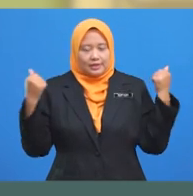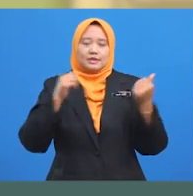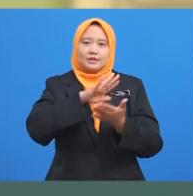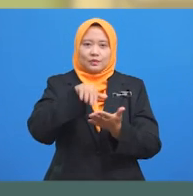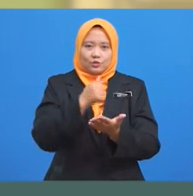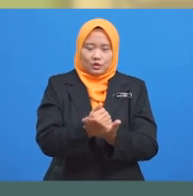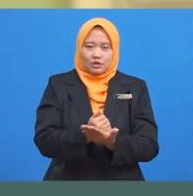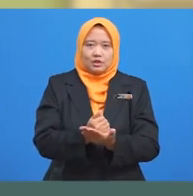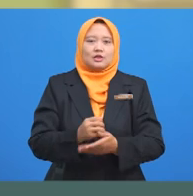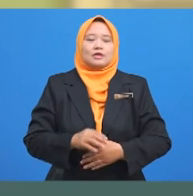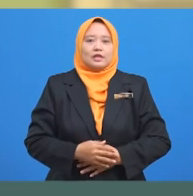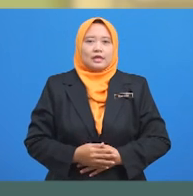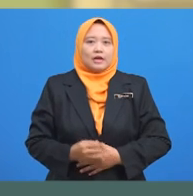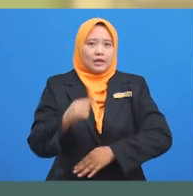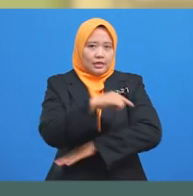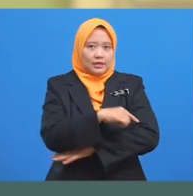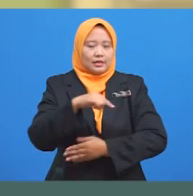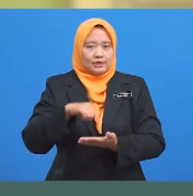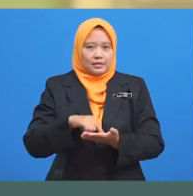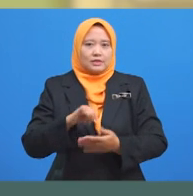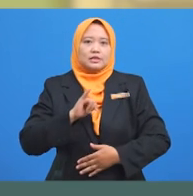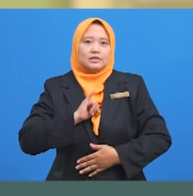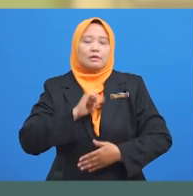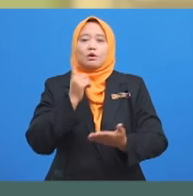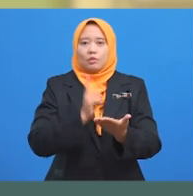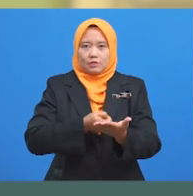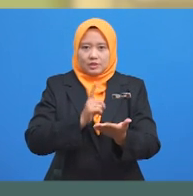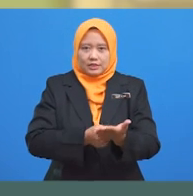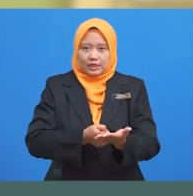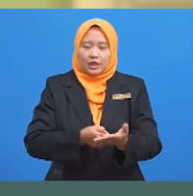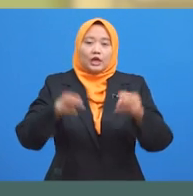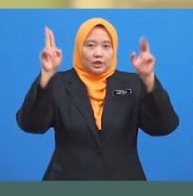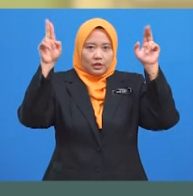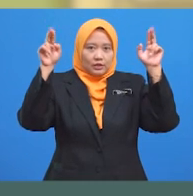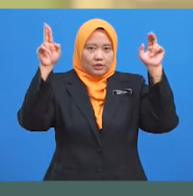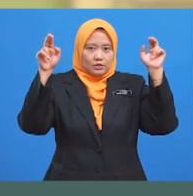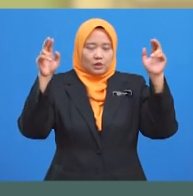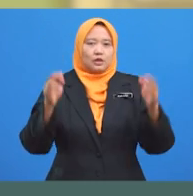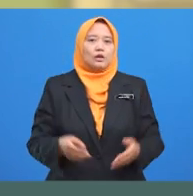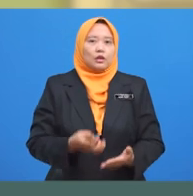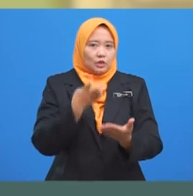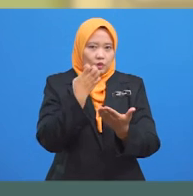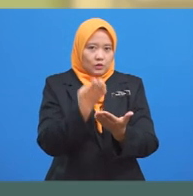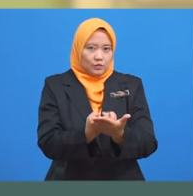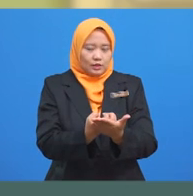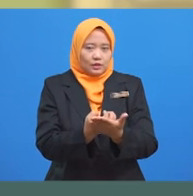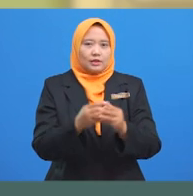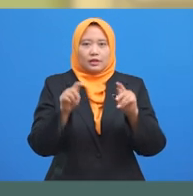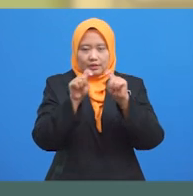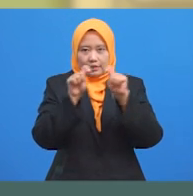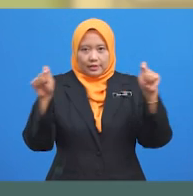ini, saya Nafhani Azli akan membincangkan topik bagi mata pelajaran ekonomi tingkatan